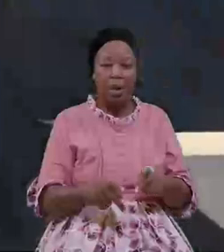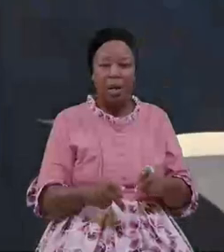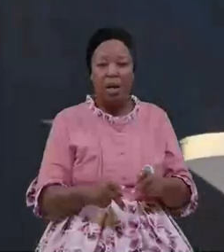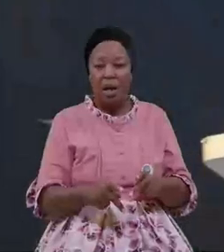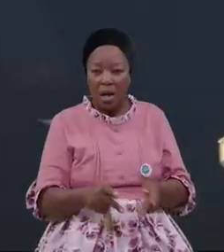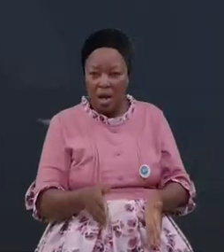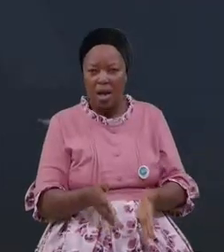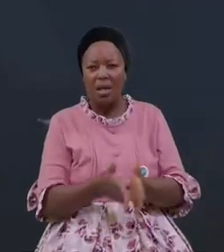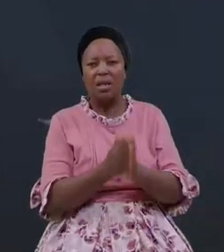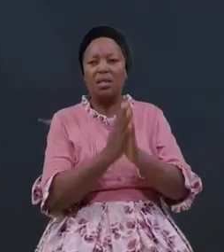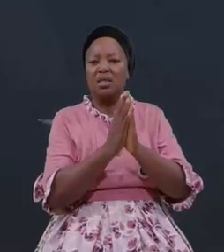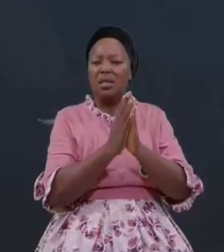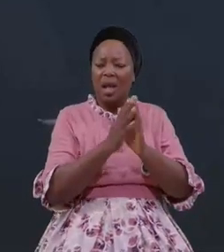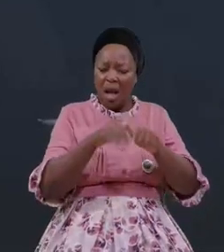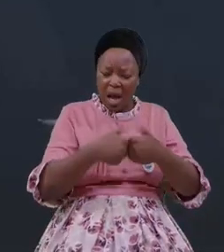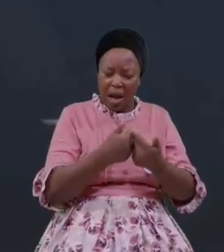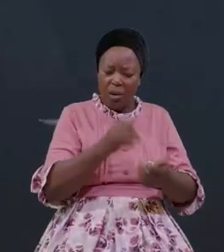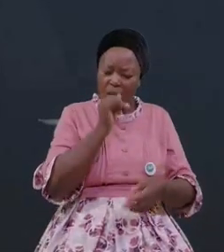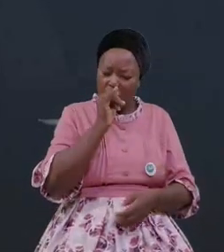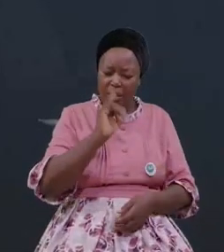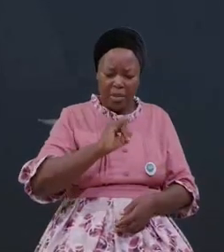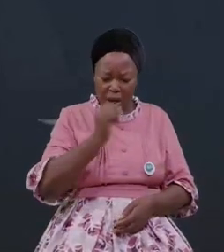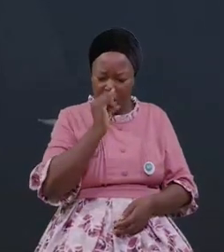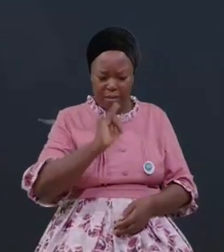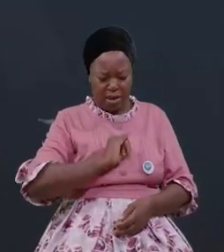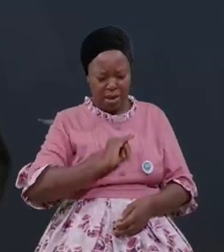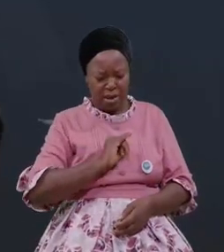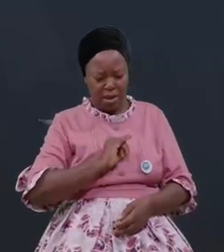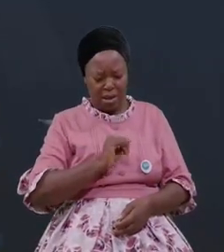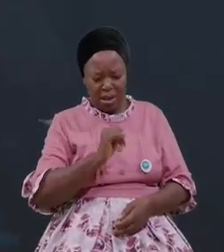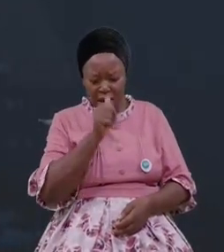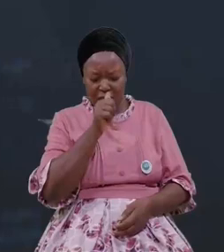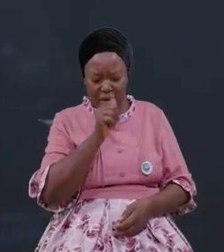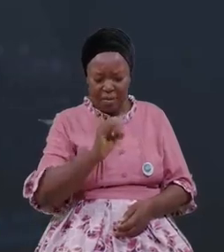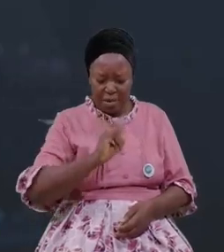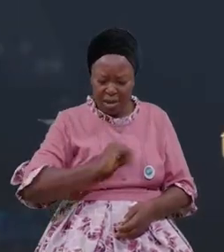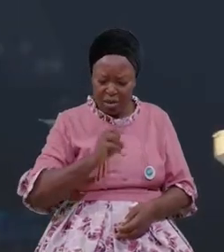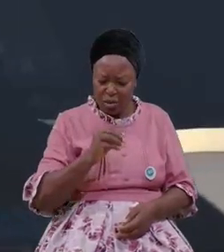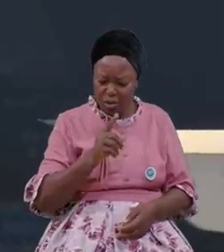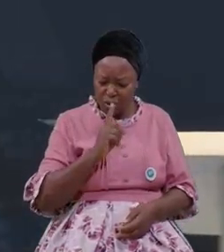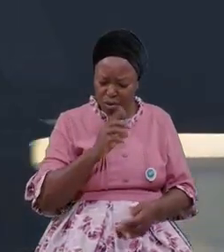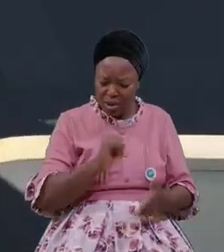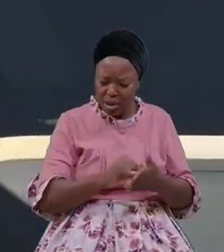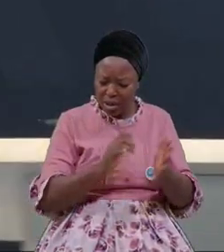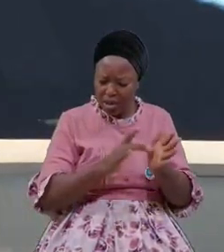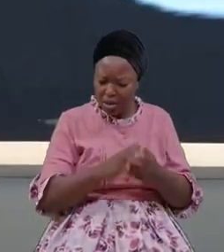personnes demandent comment vous êtes sû que Jésus est ressuscité des morts tout